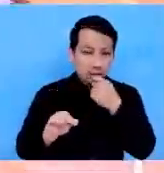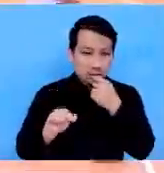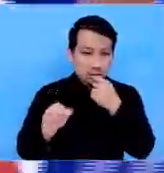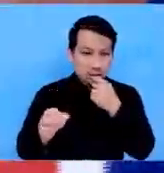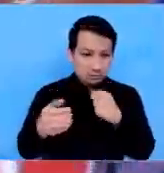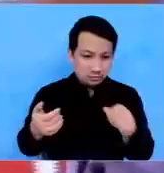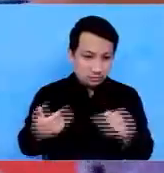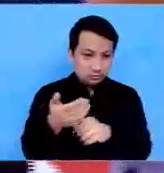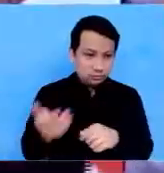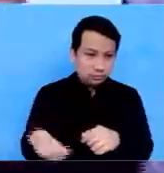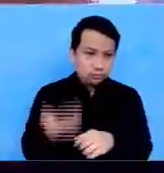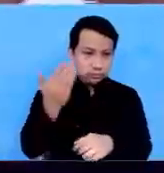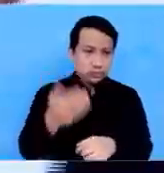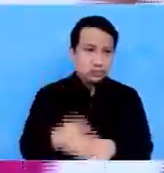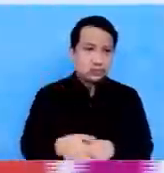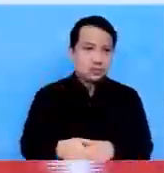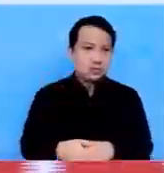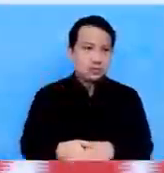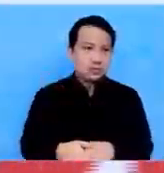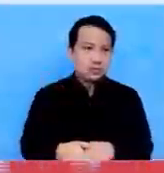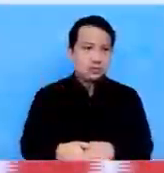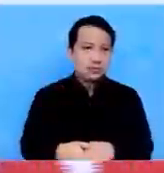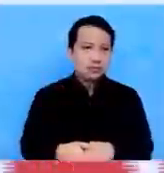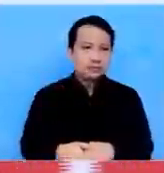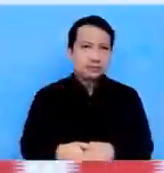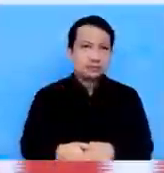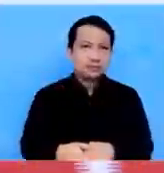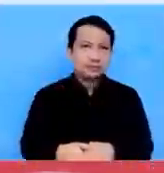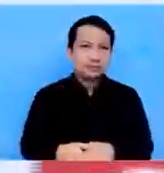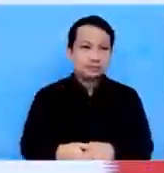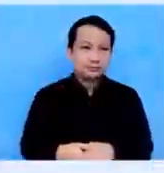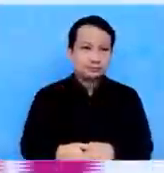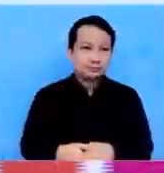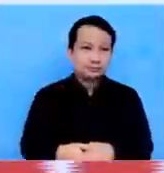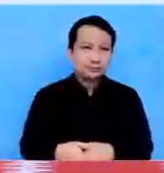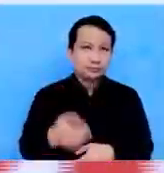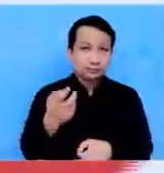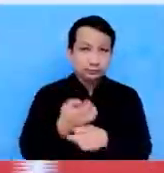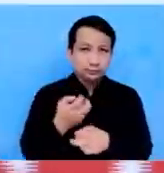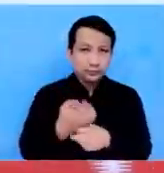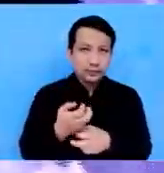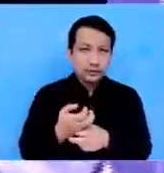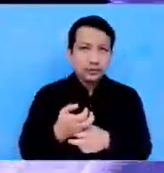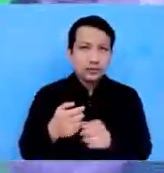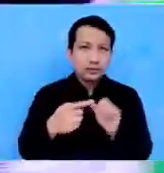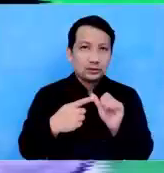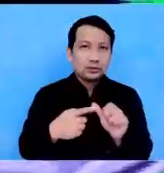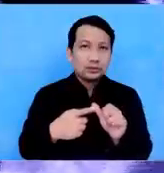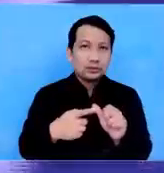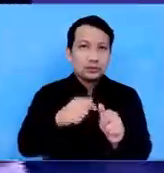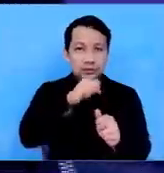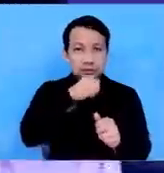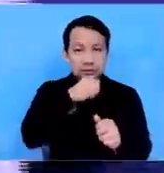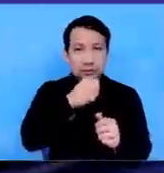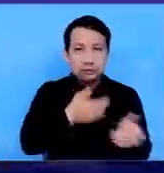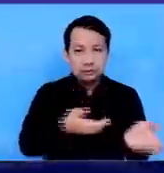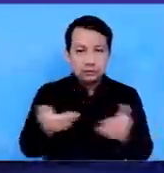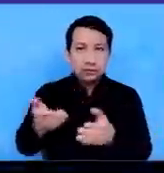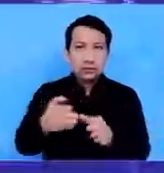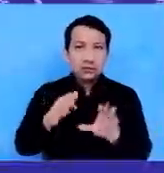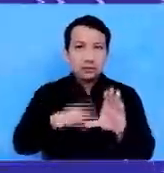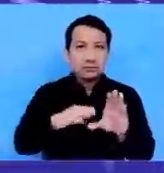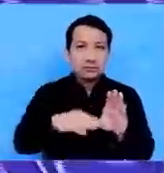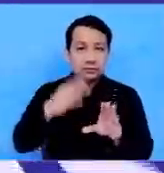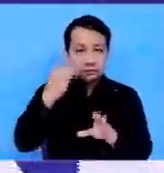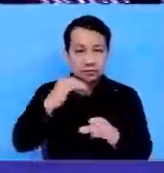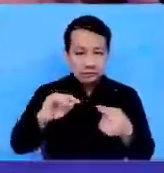yes sir! Clear instructions. Nahirapan naman ang Ateneo na puna ng kawalan ni Fortsky Padrigao na nagtungo sa bench noong third quarter dahil